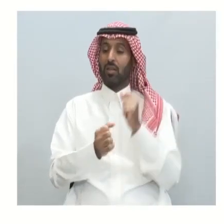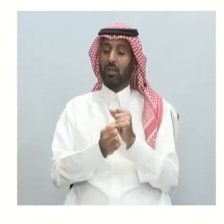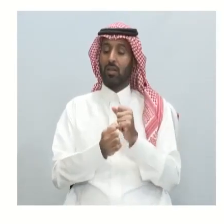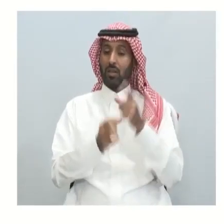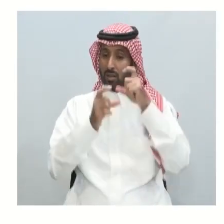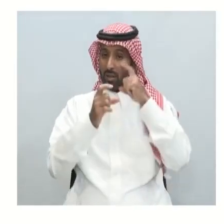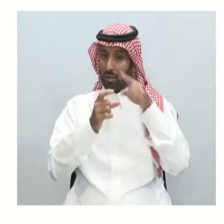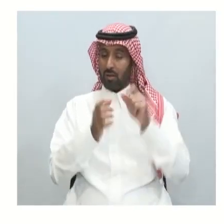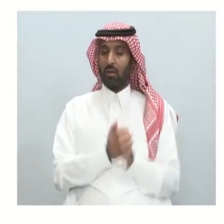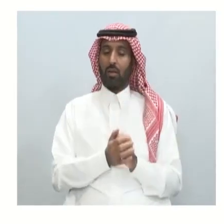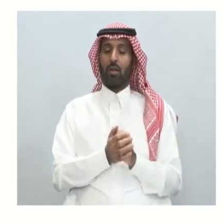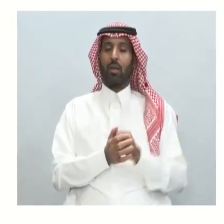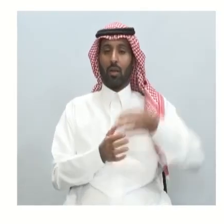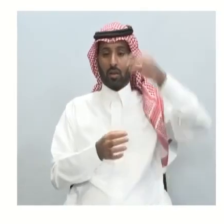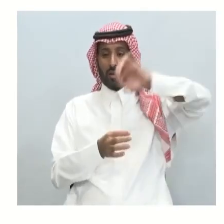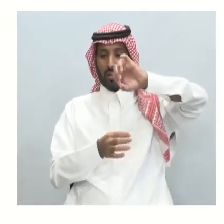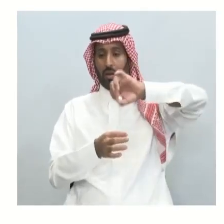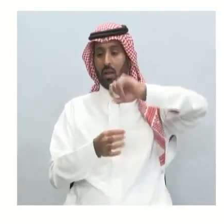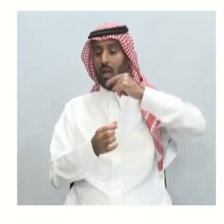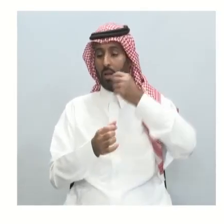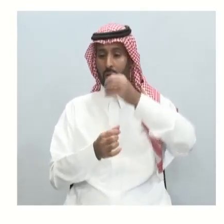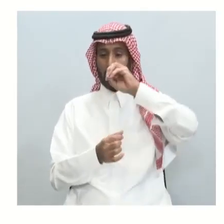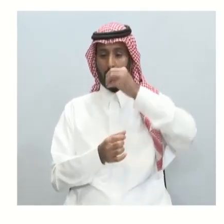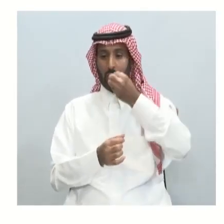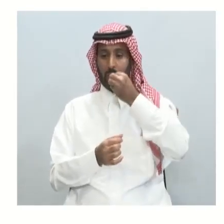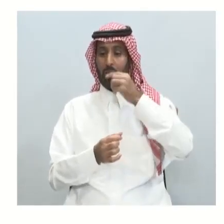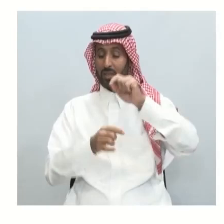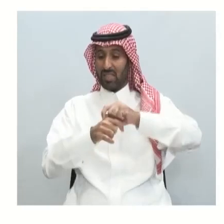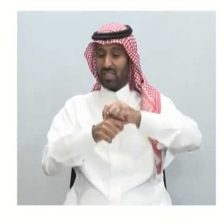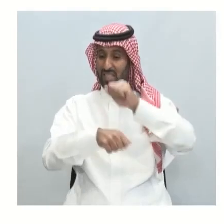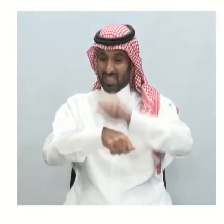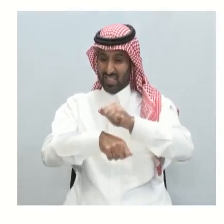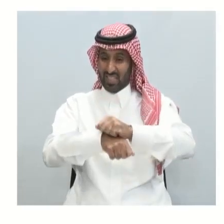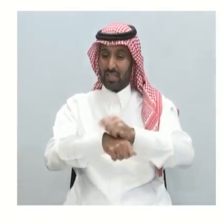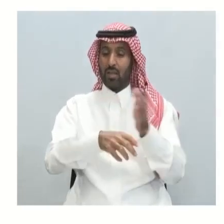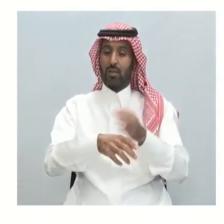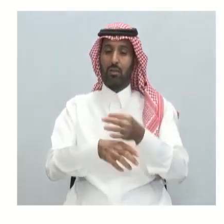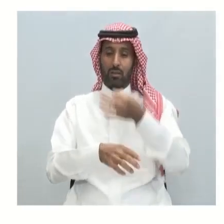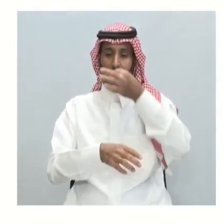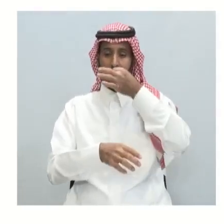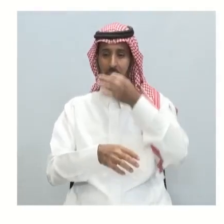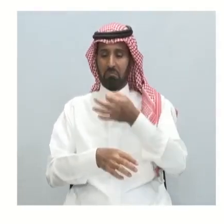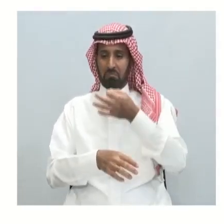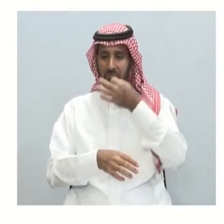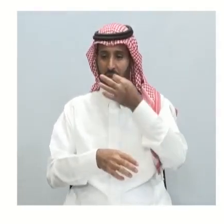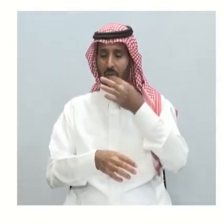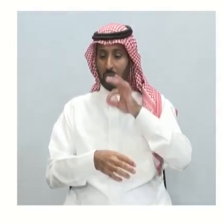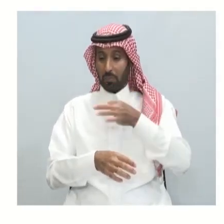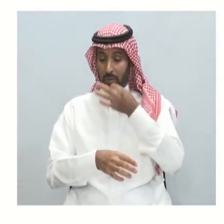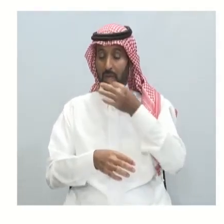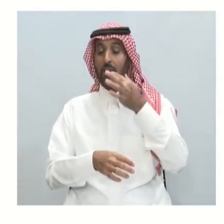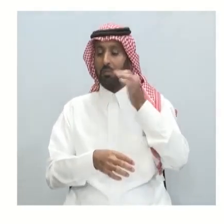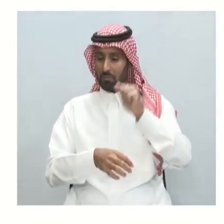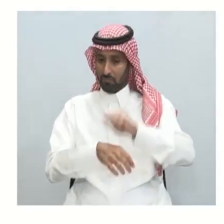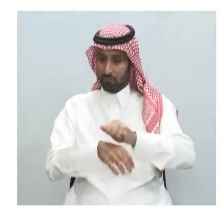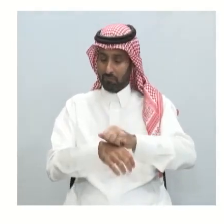الصوره ملح الطعام ماده ايونيه صلبه السكر ماده تساهميه ايضا